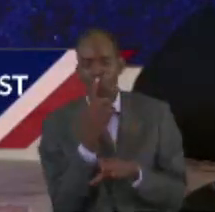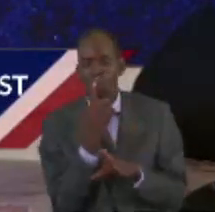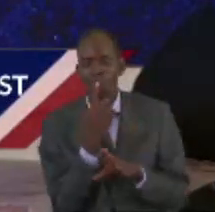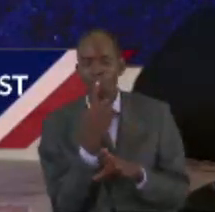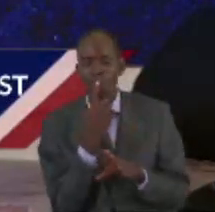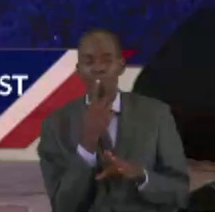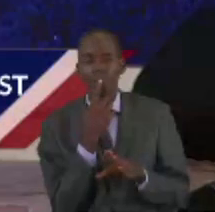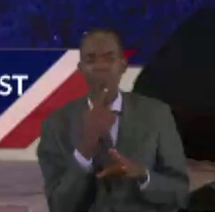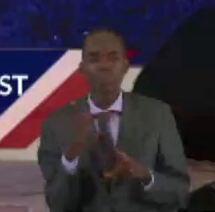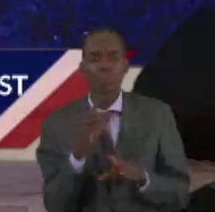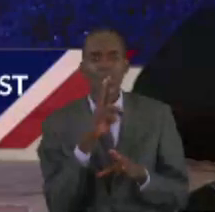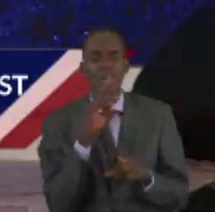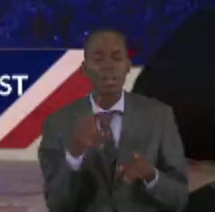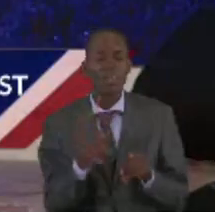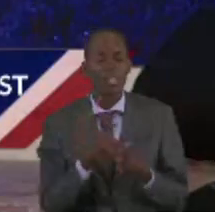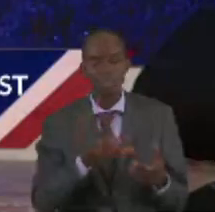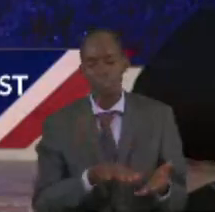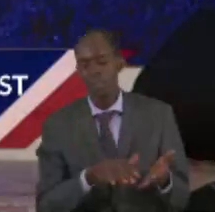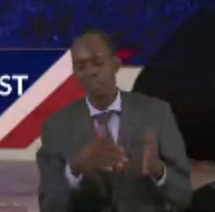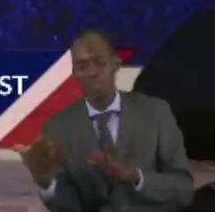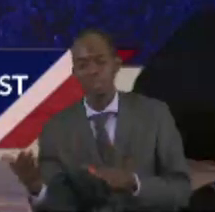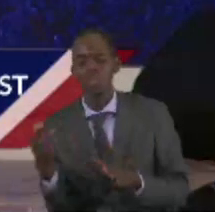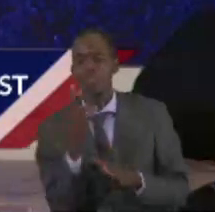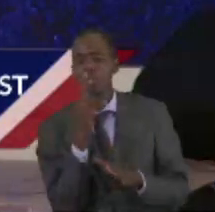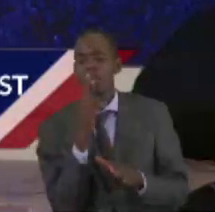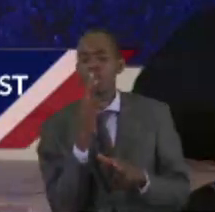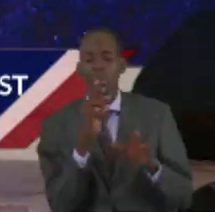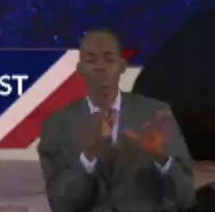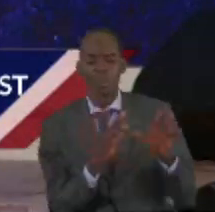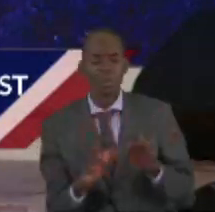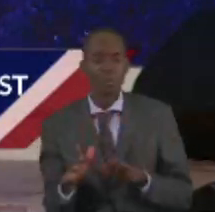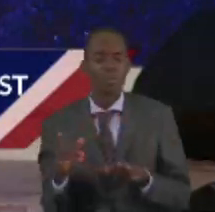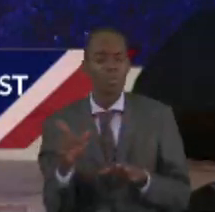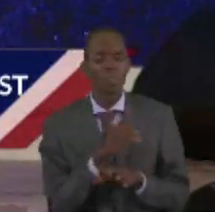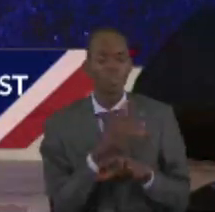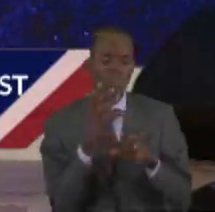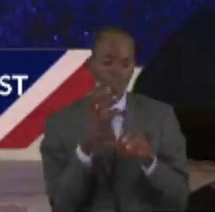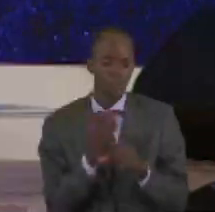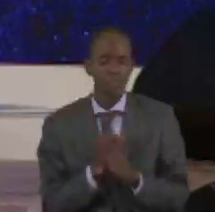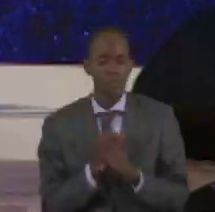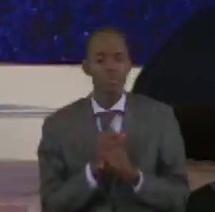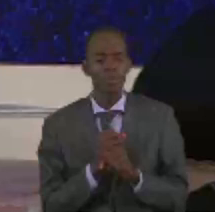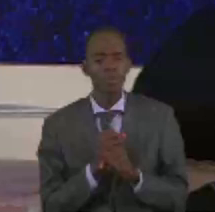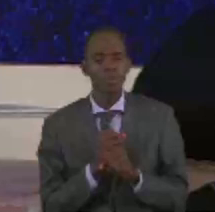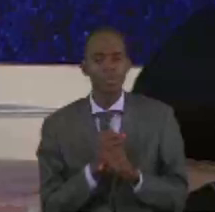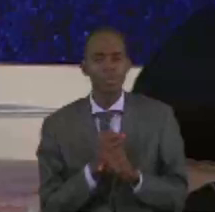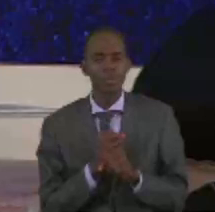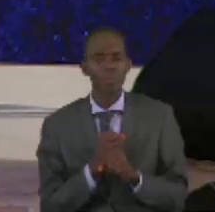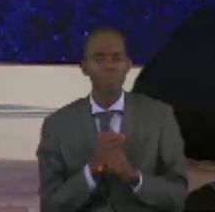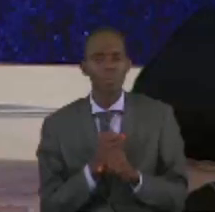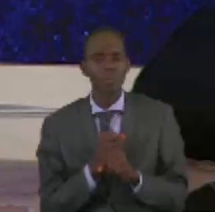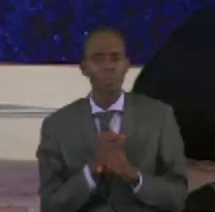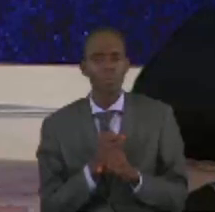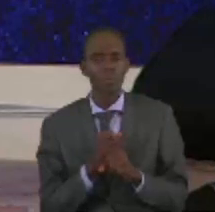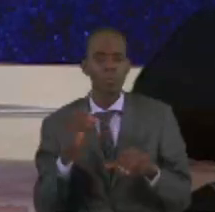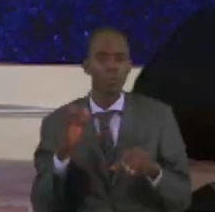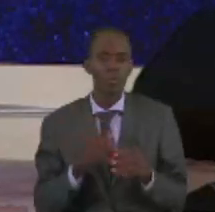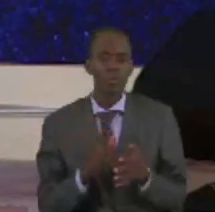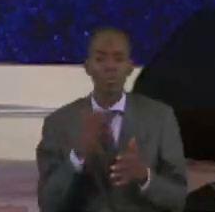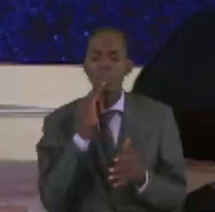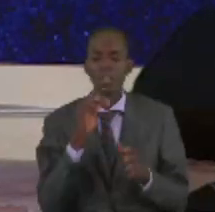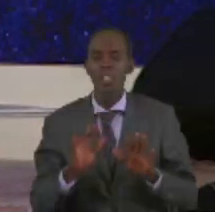qui fait que les gens ont honte. Ils ferment la bouche comme la mer morte. Elle reçoit des autres